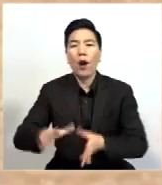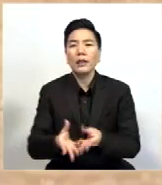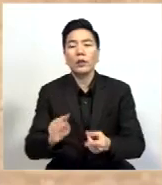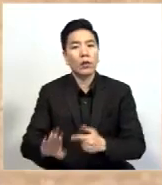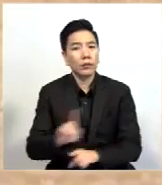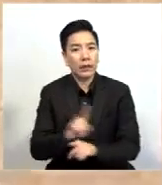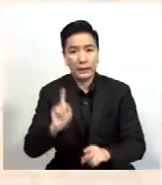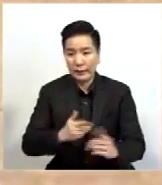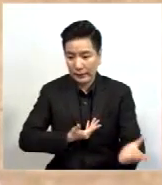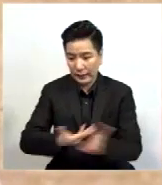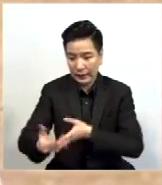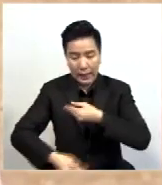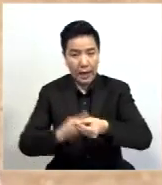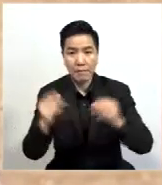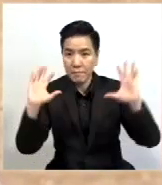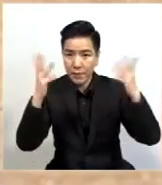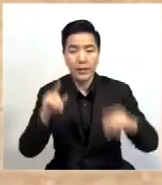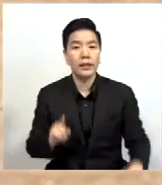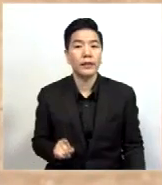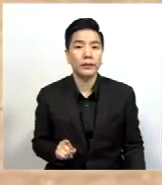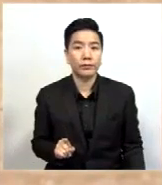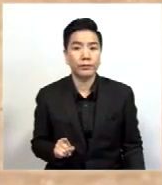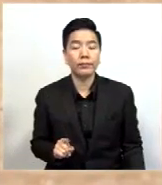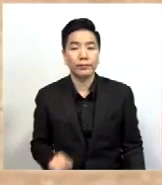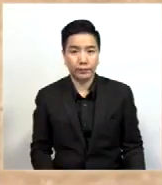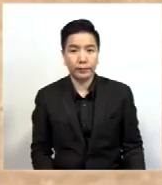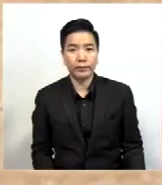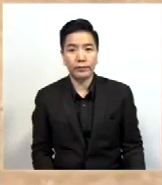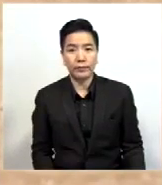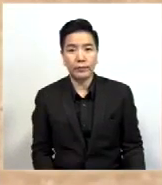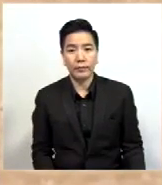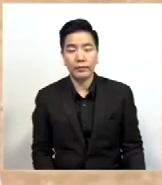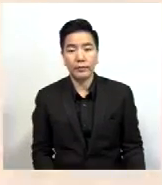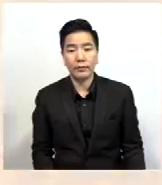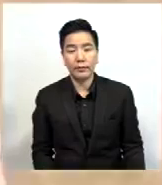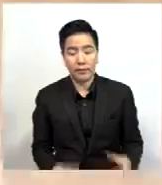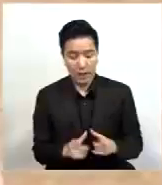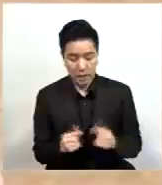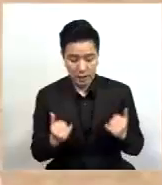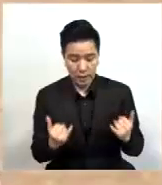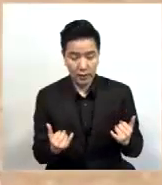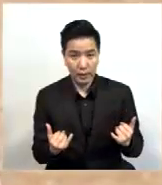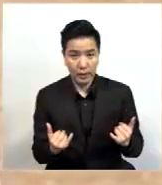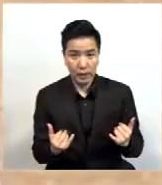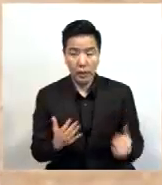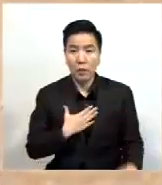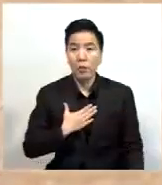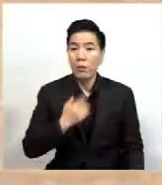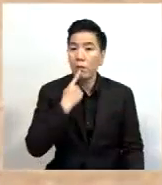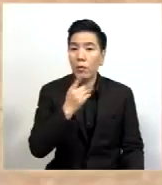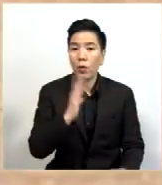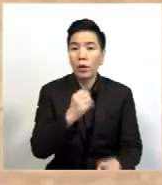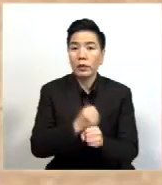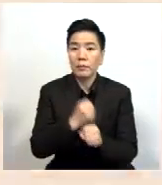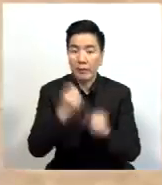แต่ข้อจริงแล้วไม่มีการซื้อขายหน้ากากอย่างไรเลยนะครับส่วนในเรื่องนี้นะครับผมก็แจ้งทีมงานแล้วว่